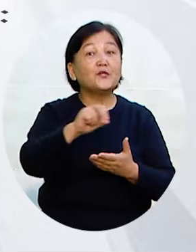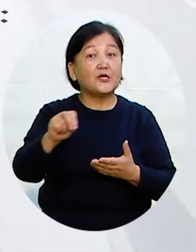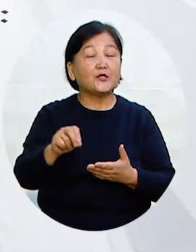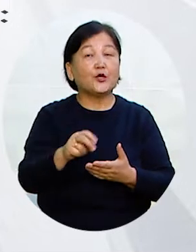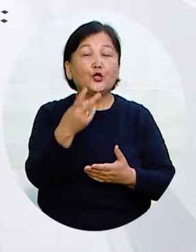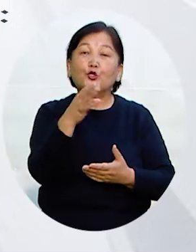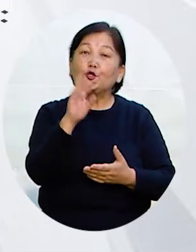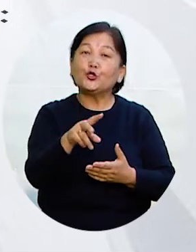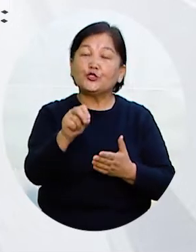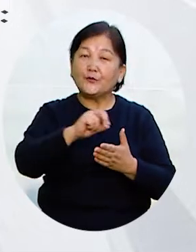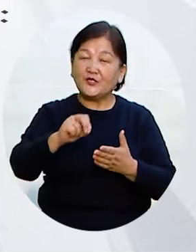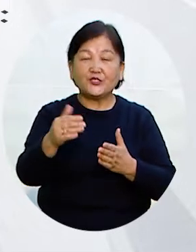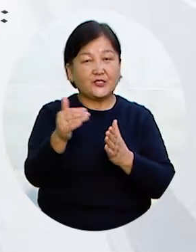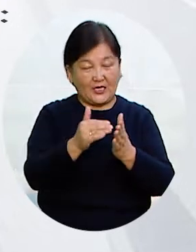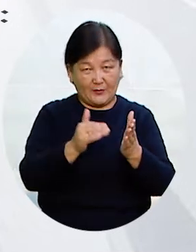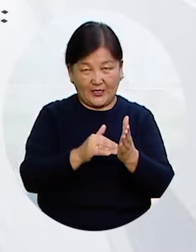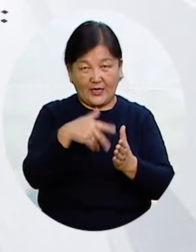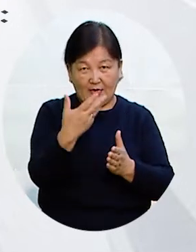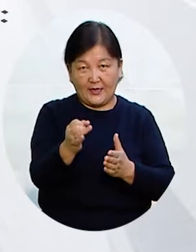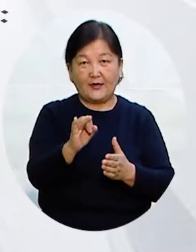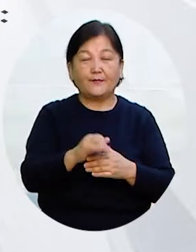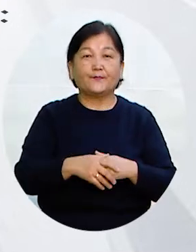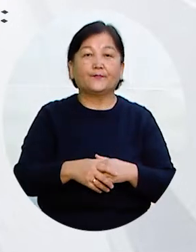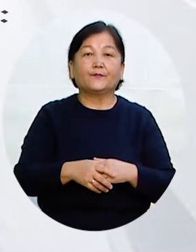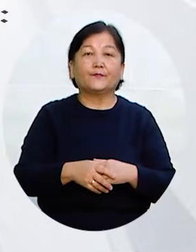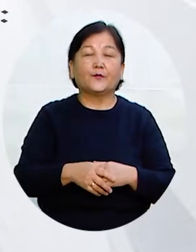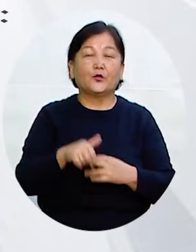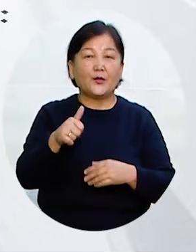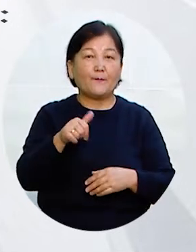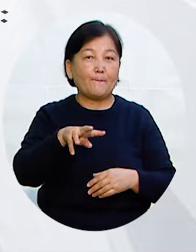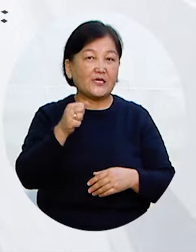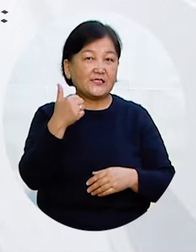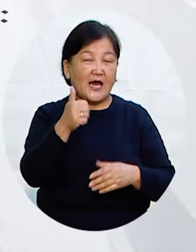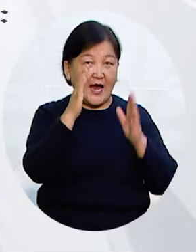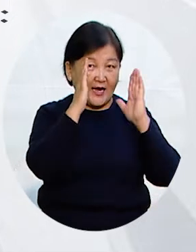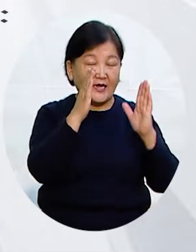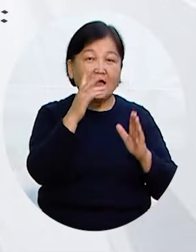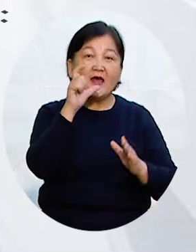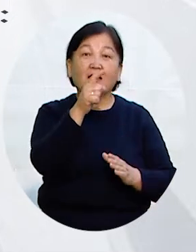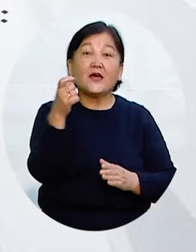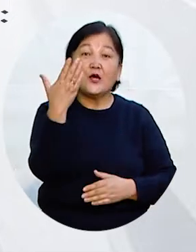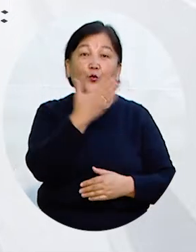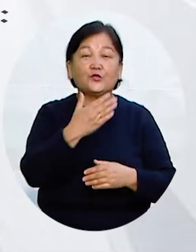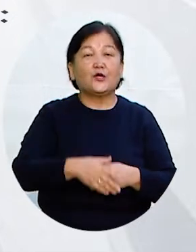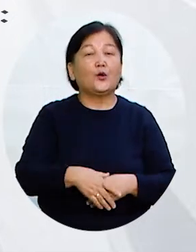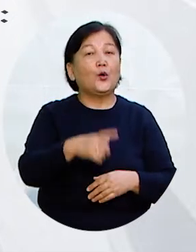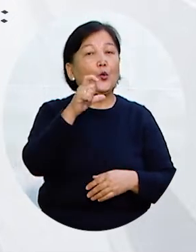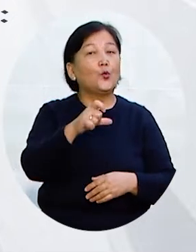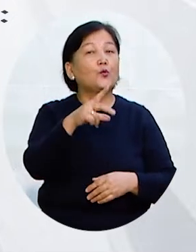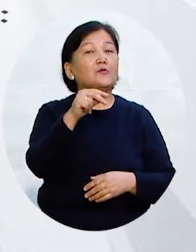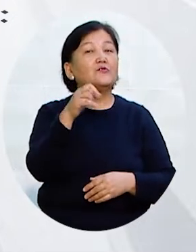байна. За ямар ямар нүцэлсэн нүцэлтэй үг байна вэ гэдгийг маш сайн анхаарна. За хээ уншия. За хүн